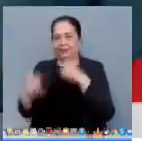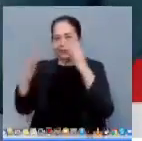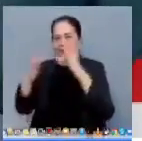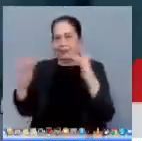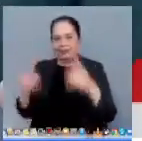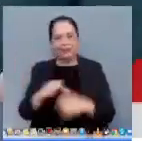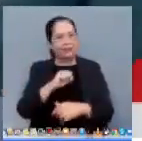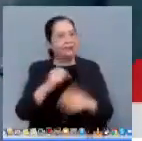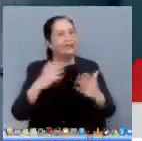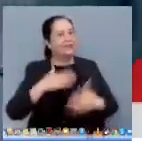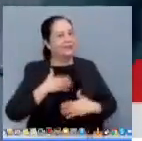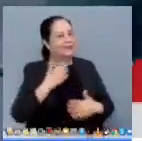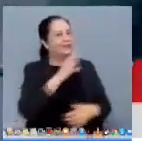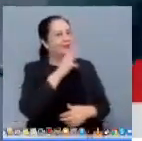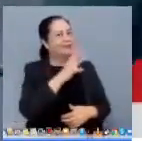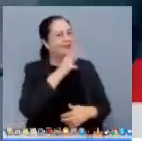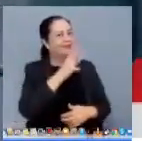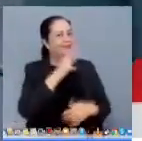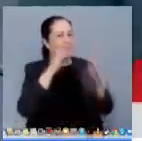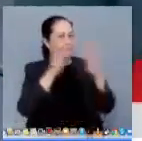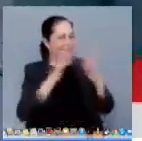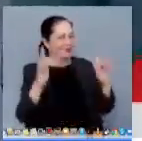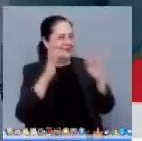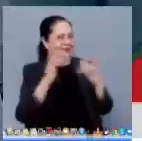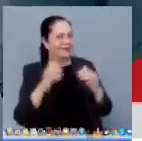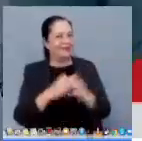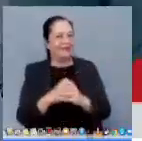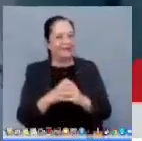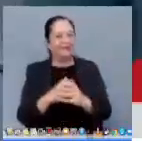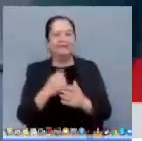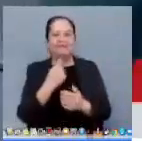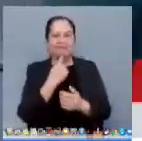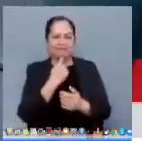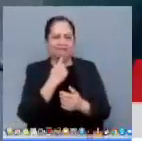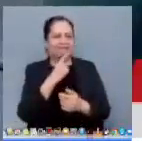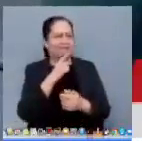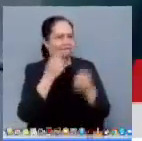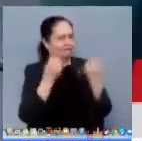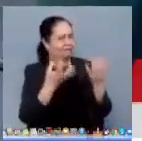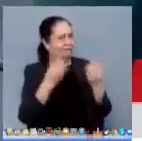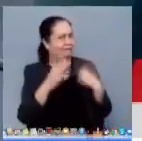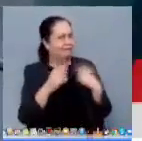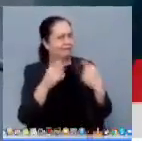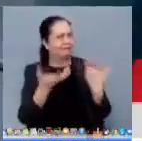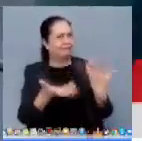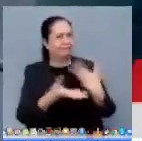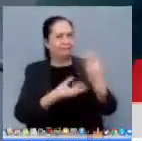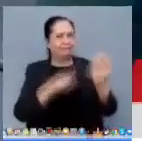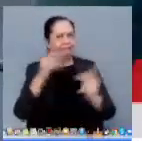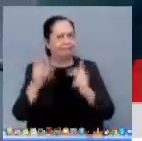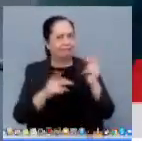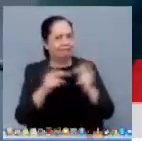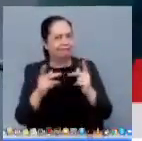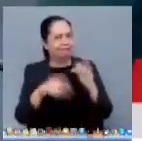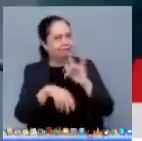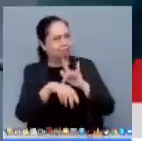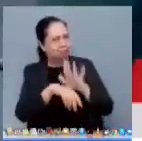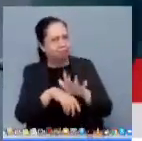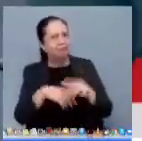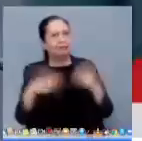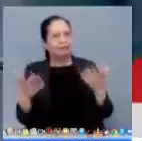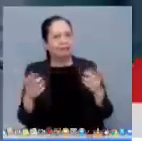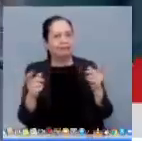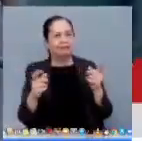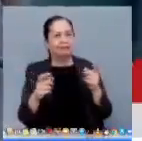Wata-Wata. Yes. Okay, nasasabik. Nakita natin, ang dami na hong naglabasan. Napakaaga pa lang. Tama po yan. Oo. So ano